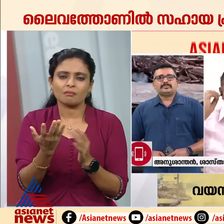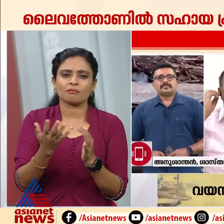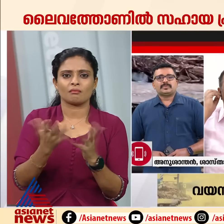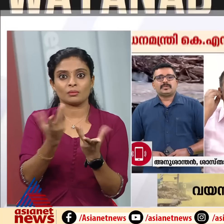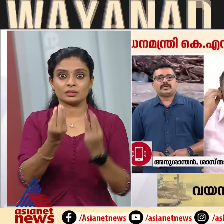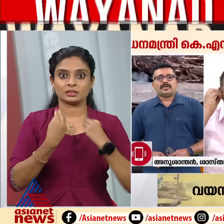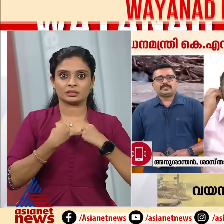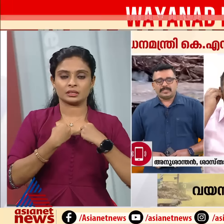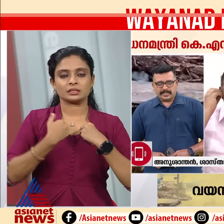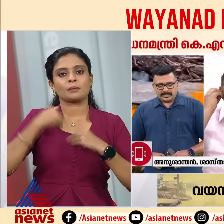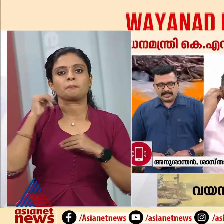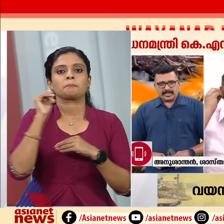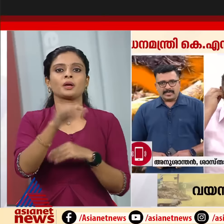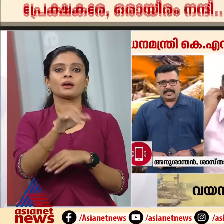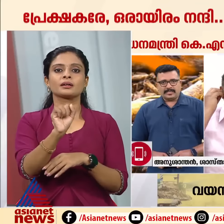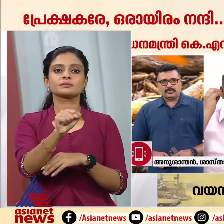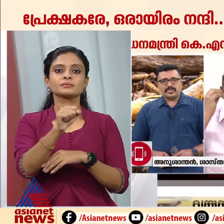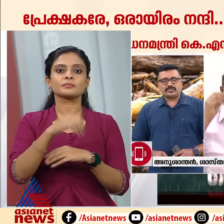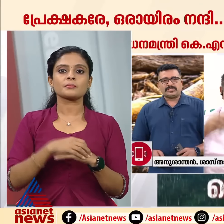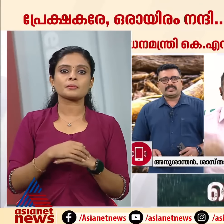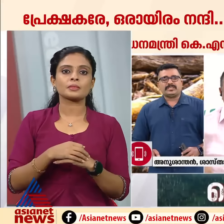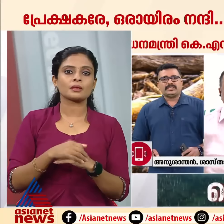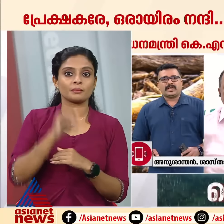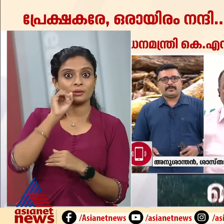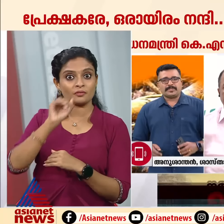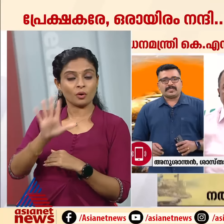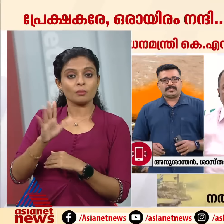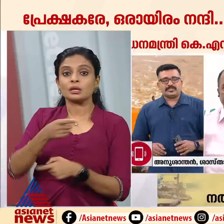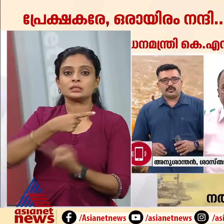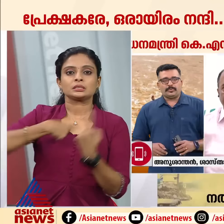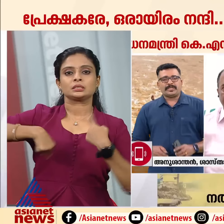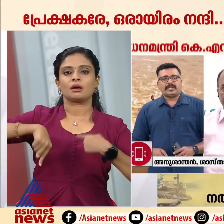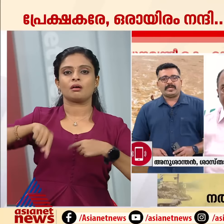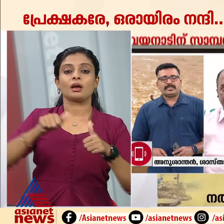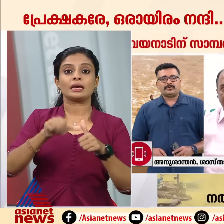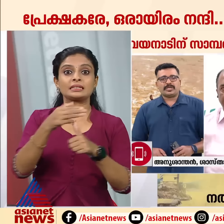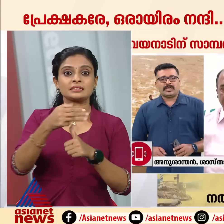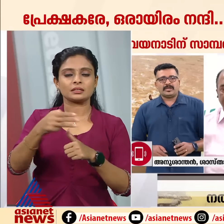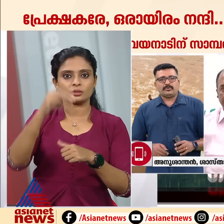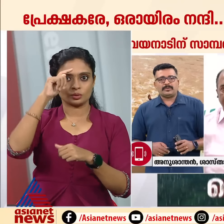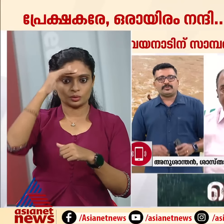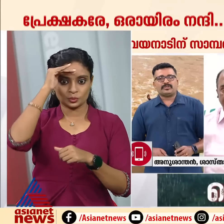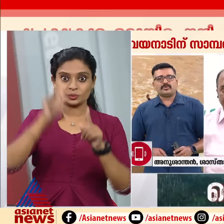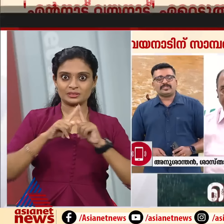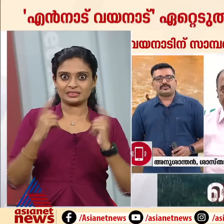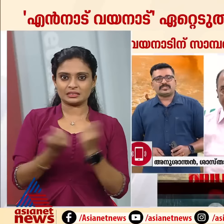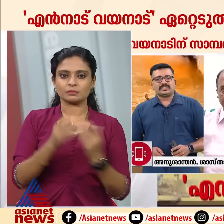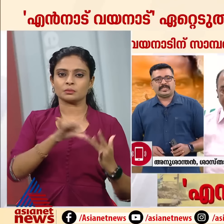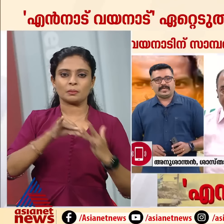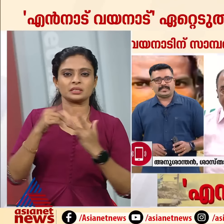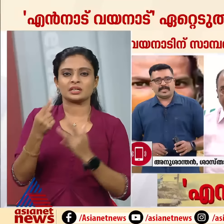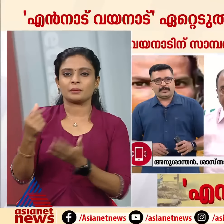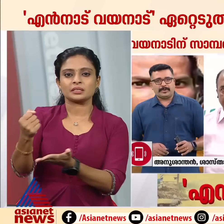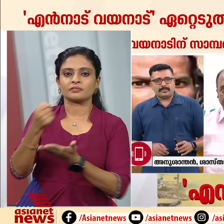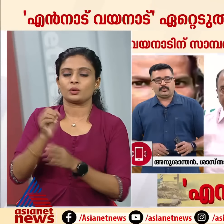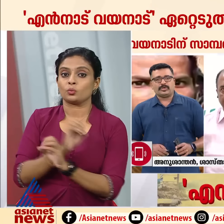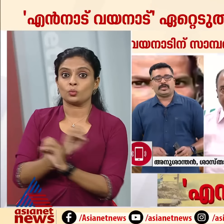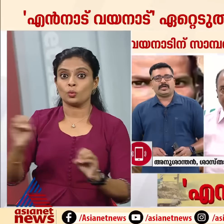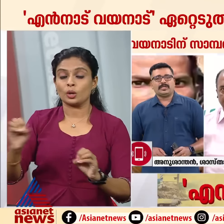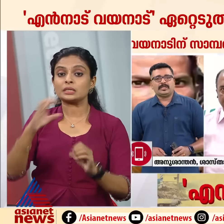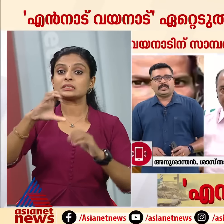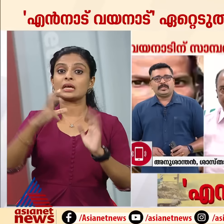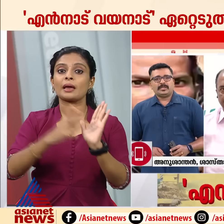അതിനകത്തോട്ട്. ശാന്തൻ, ഞങ്ങൾക്ക് ദുരിതാശ്വാസ നിധി ഞങ്ങൾ പ്രത്യേകിച്ച് സ്വരൂപിക്കുന്നില്ല. നമ്മുടെ കേരള മുഖ്യമന്ത്രിയുടെ ദുരിതാശ്വാസ നിധിയിലേക്ക് തന്നെ ആ പണം